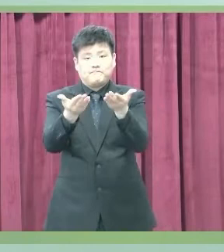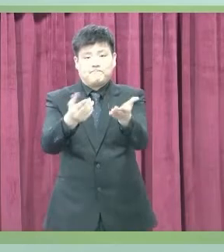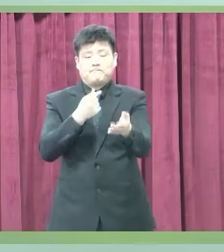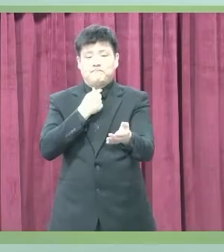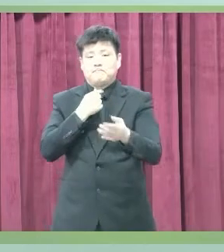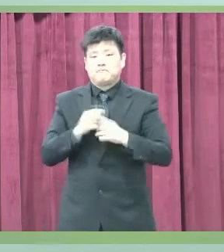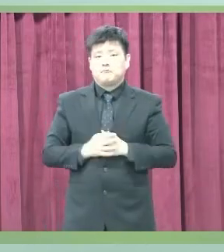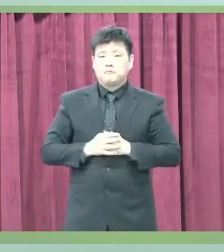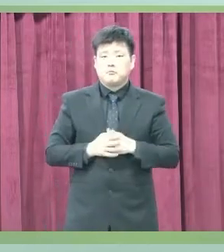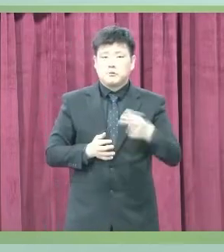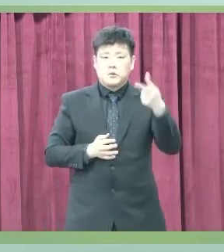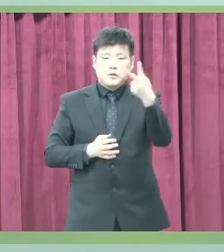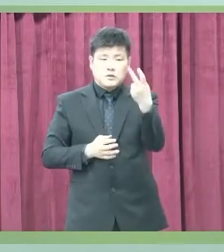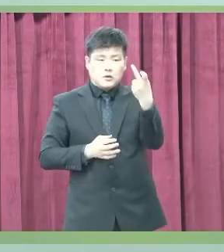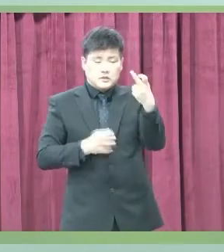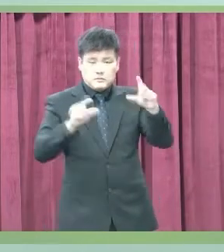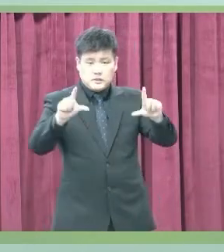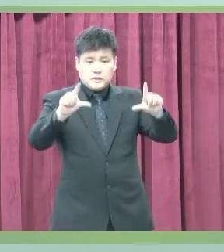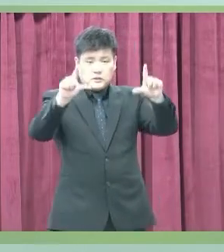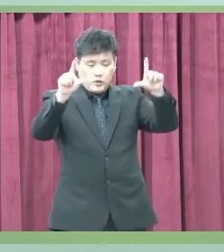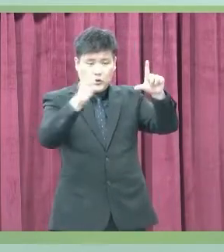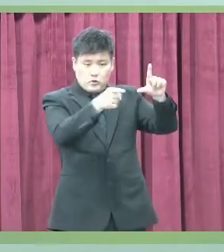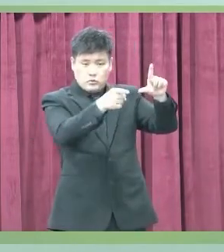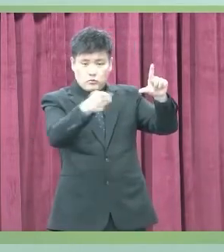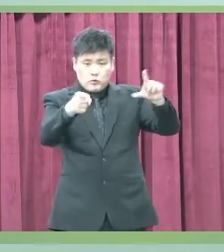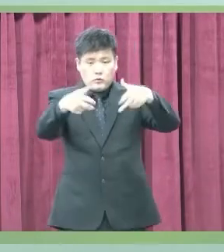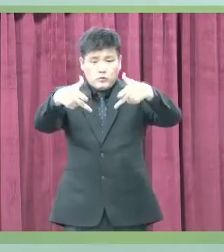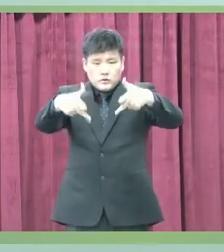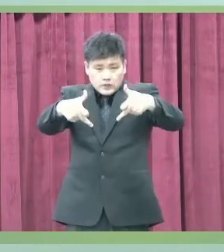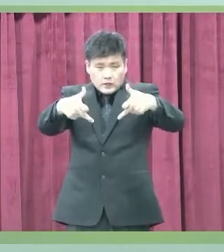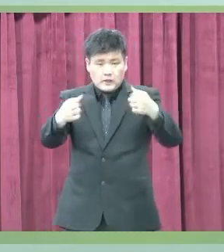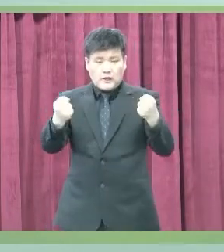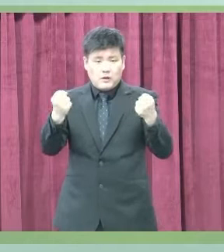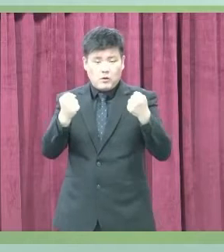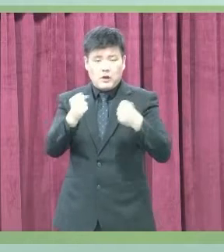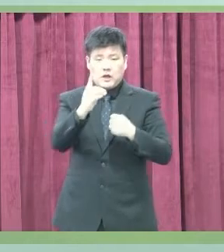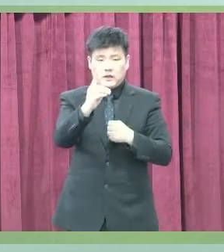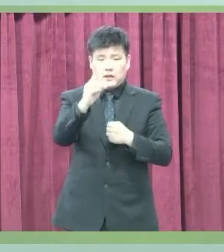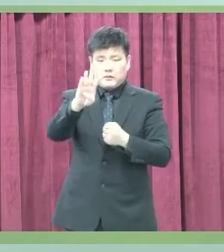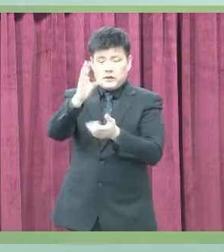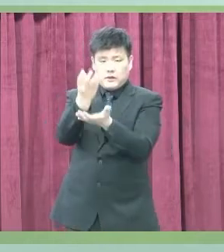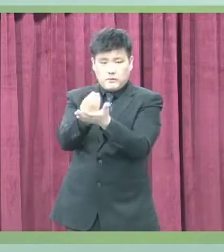예, 저희가 2012년부터 장애인의 건강 데이터베이스를 구축을 해왔고요.